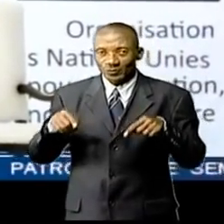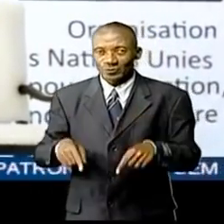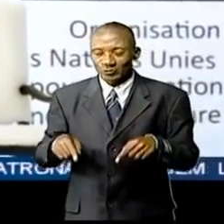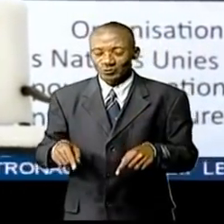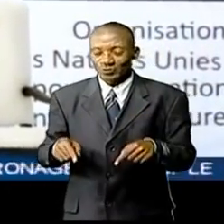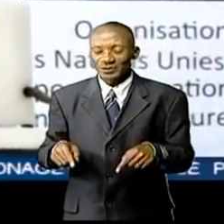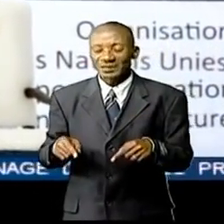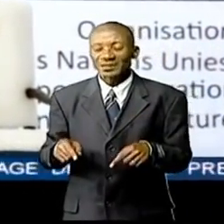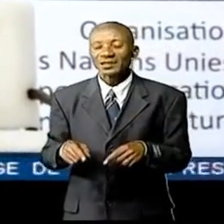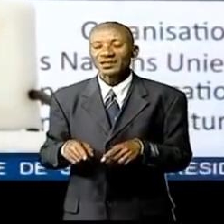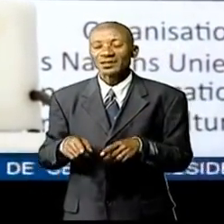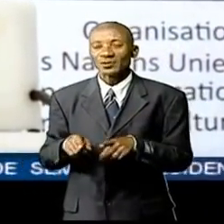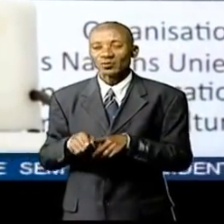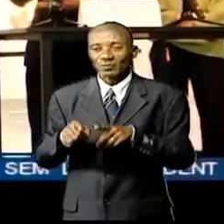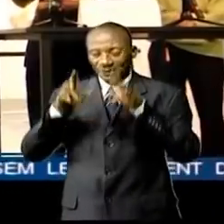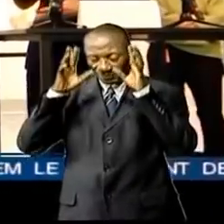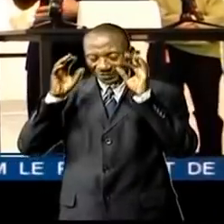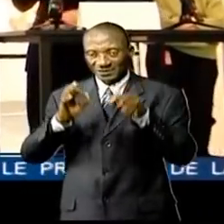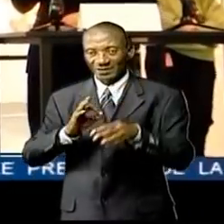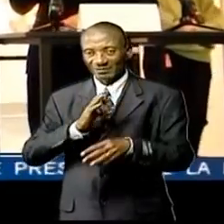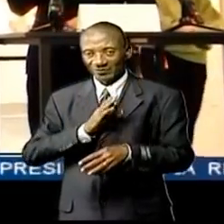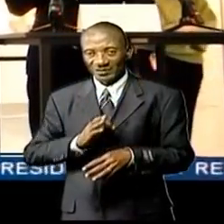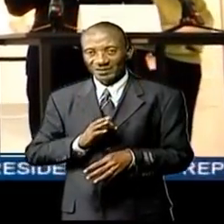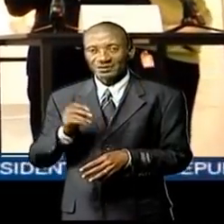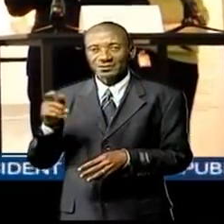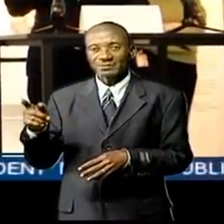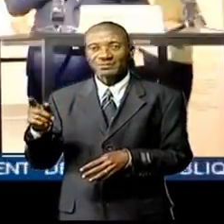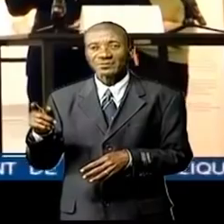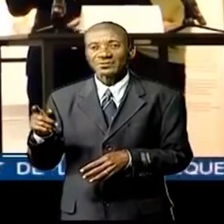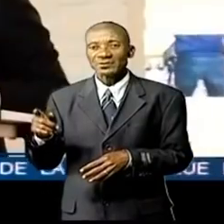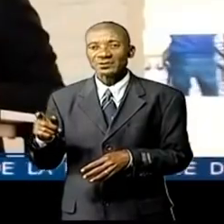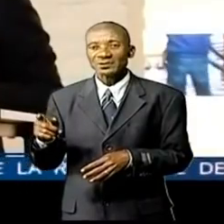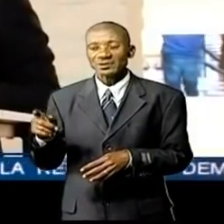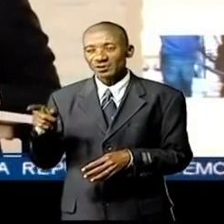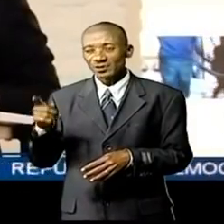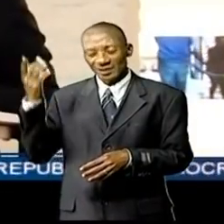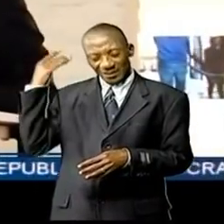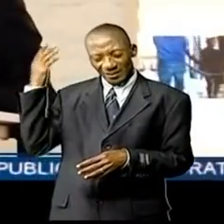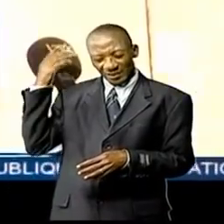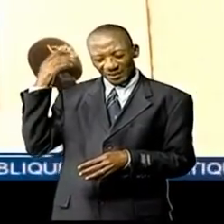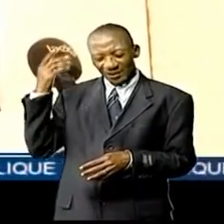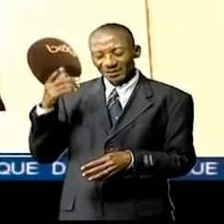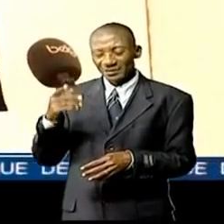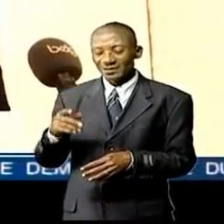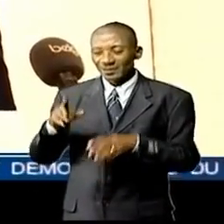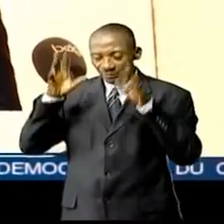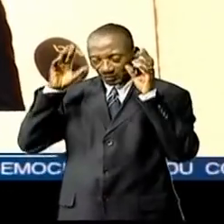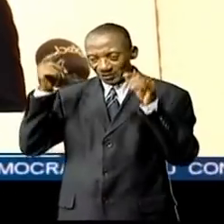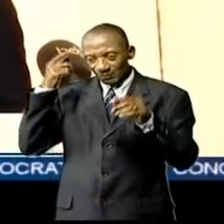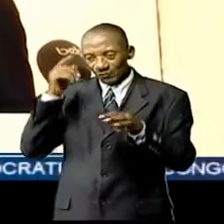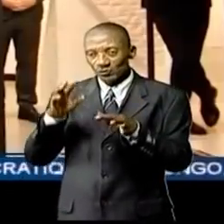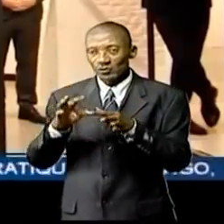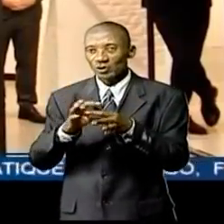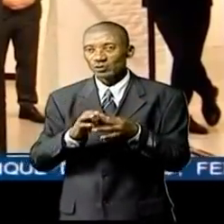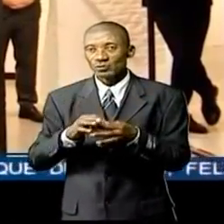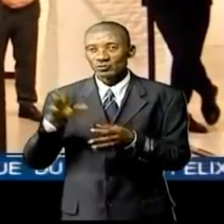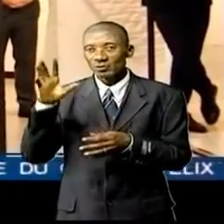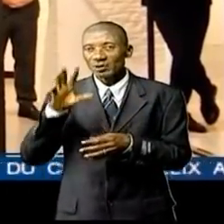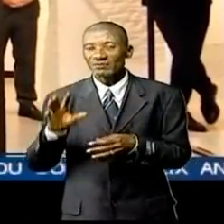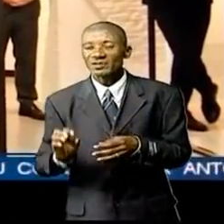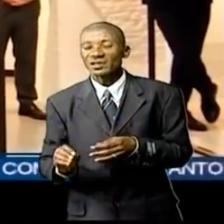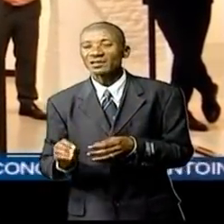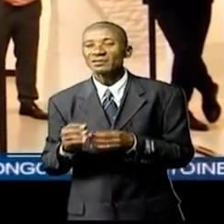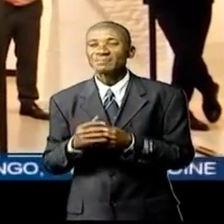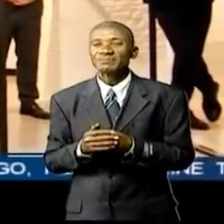l'État, Félix-Antoine Tshisekedi Tshilombo, à la tête de l'Union africaine. La cérémonie est tellement importante qu'elle a